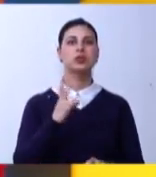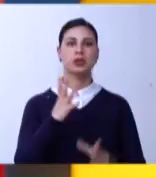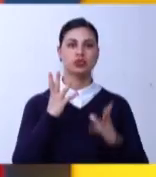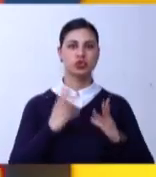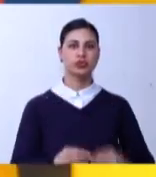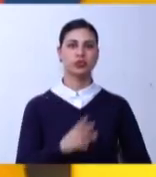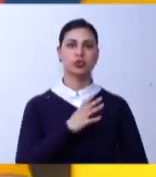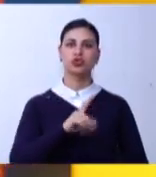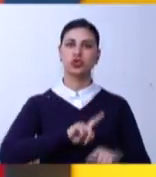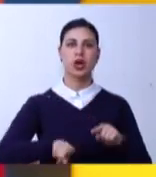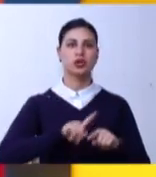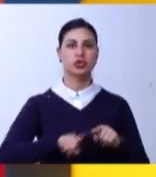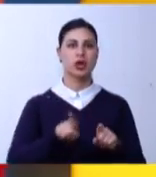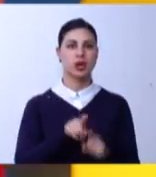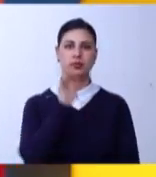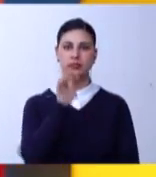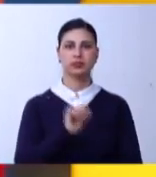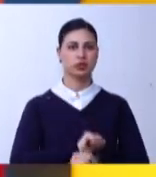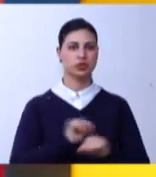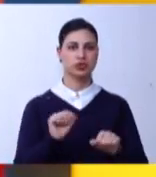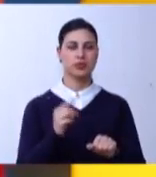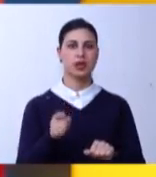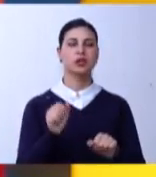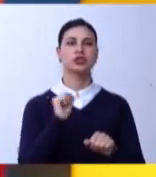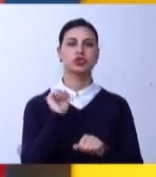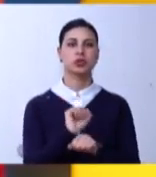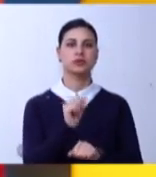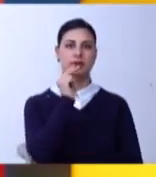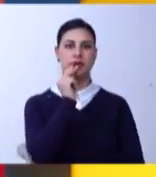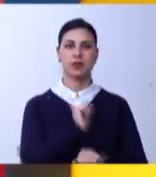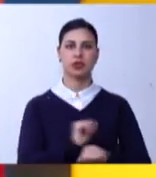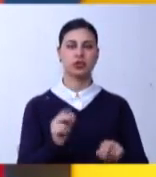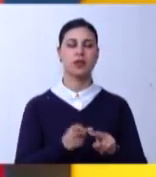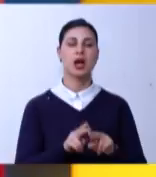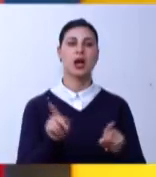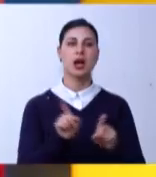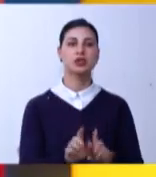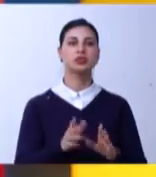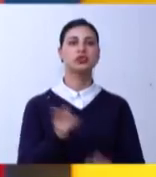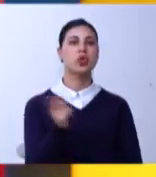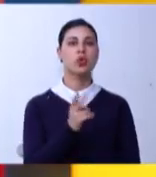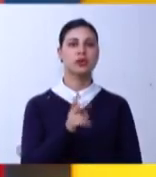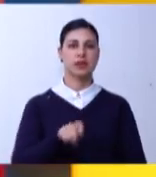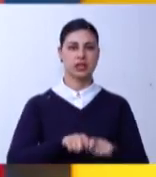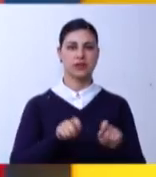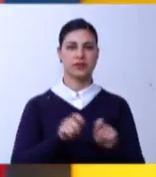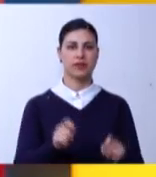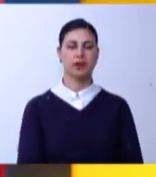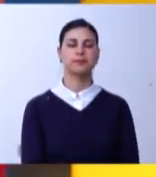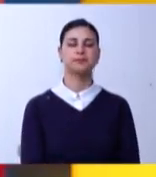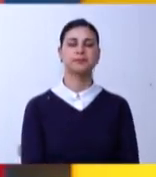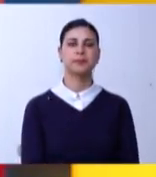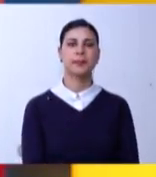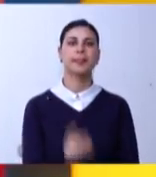მშვიდი და ეს არ უნდა იყოს უბრალოდ რიტუალი, რომელითაც მას შეწყვიტა კვება. ასეთ შემთხვევაში ორივე პროცესი ირღვევა. და კიდევ